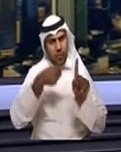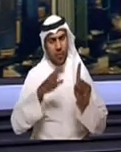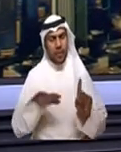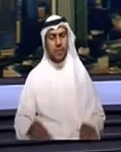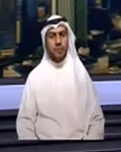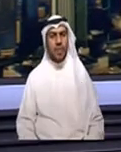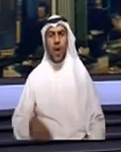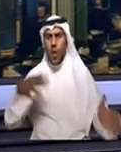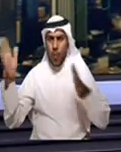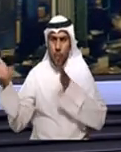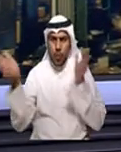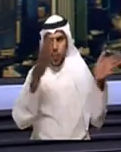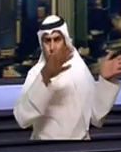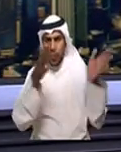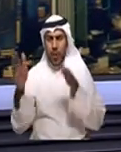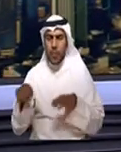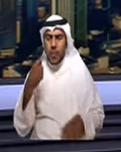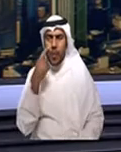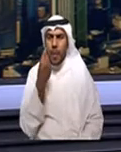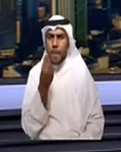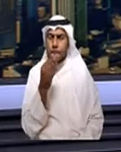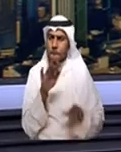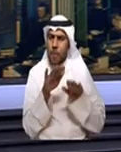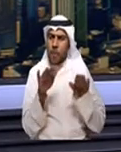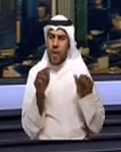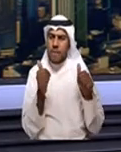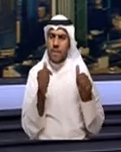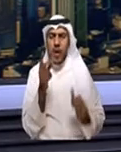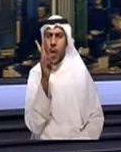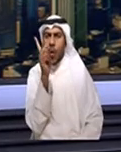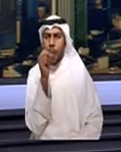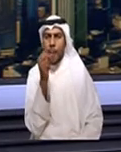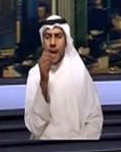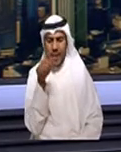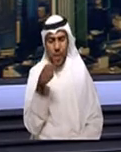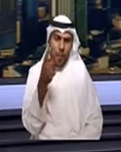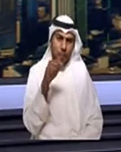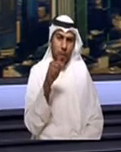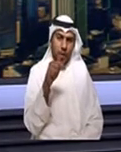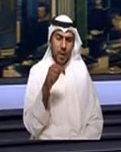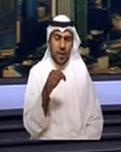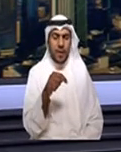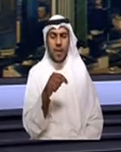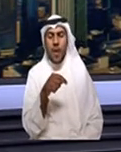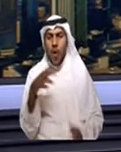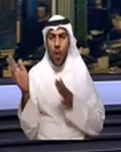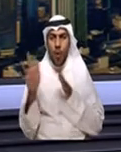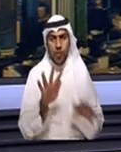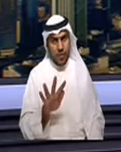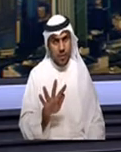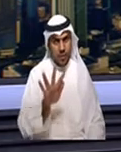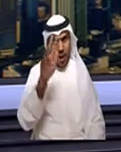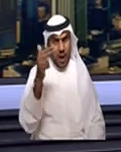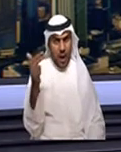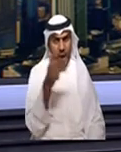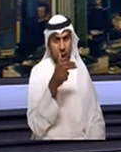لاحظنا هناك هدوء في الرياح، راح يكون مؤقت اليوم مباشر. الرياح الشمالية الغربية متفاوتة سرعة الرياح